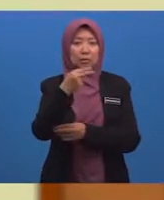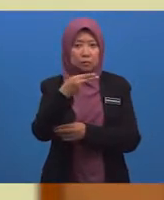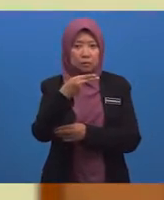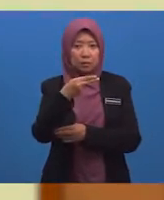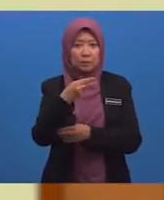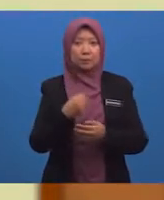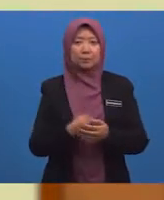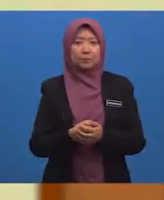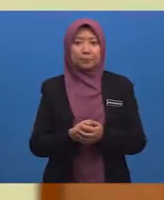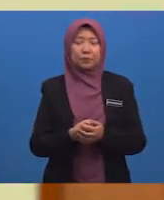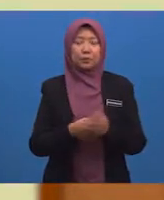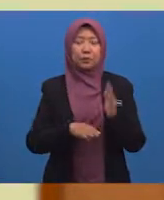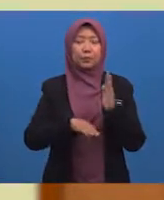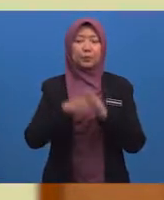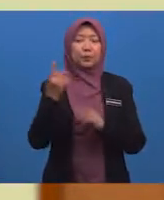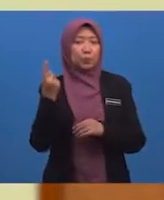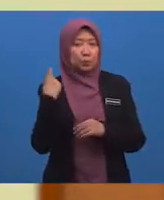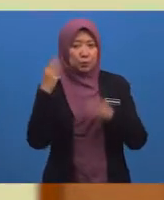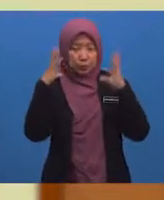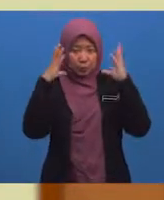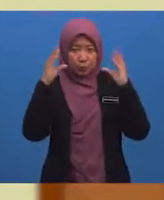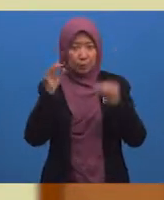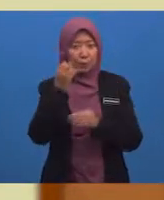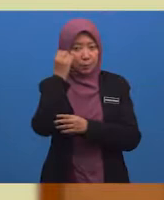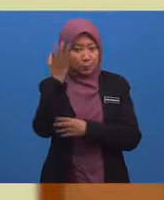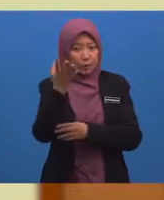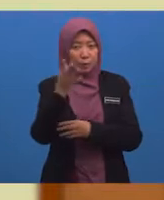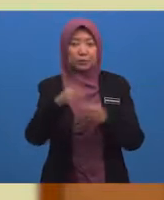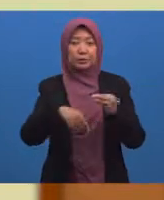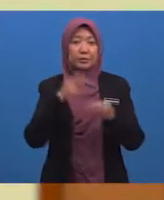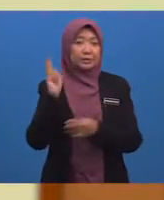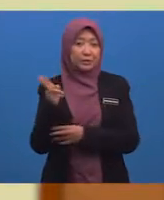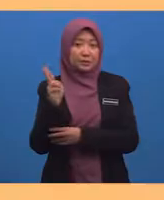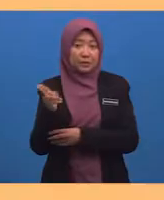Terlebih dahulu, cikgu akan menerangkan tentang sejarah Dayah.